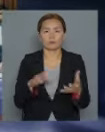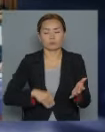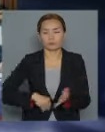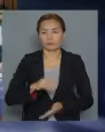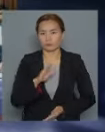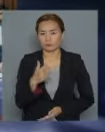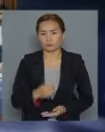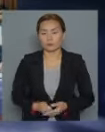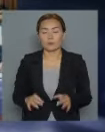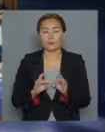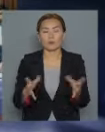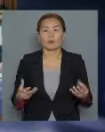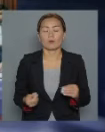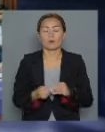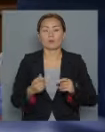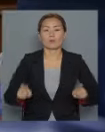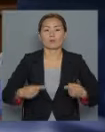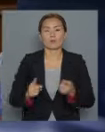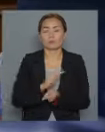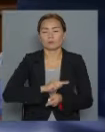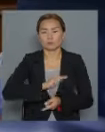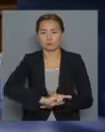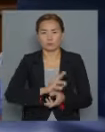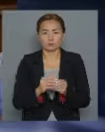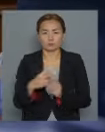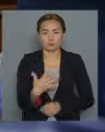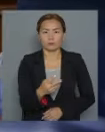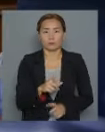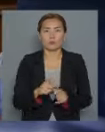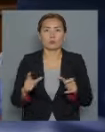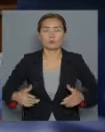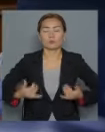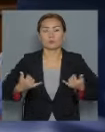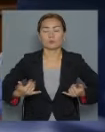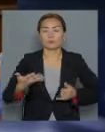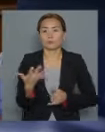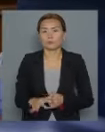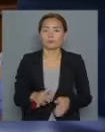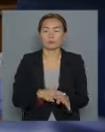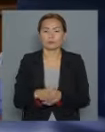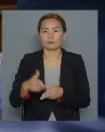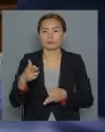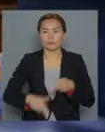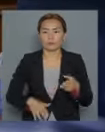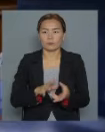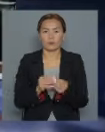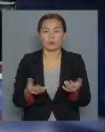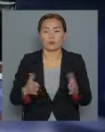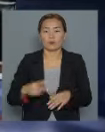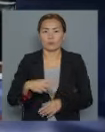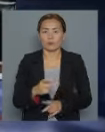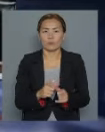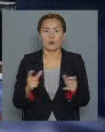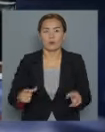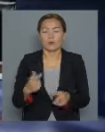сатып алынады. Айта кету керек, модернизациялау жұмыстарына жататын 25 мектептің бүгінгі күні 5-еуі толықтай аяқталды. Қалған 20